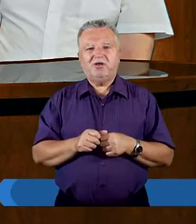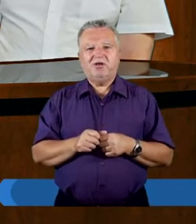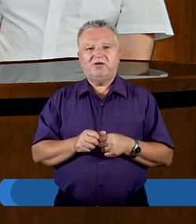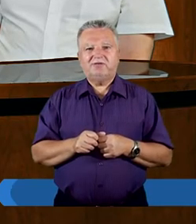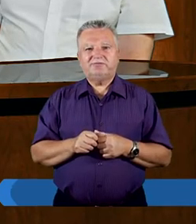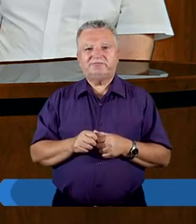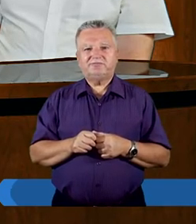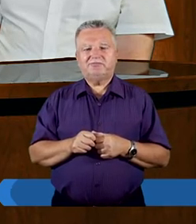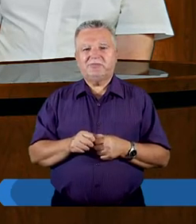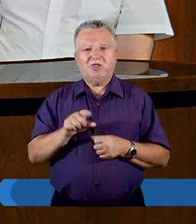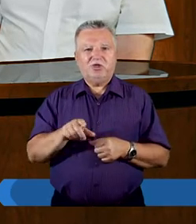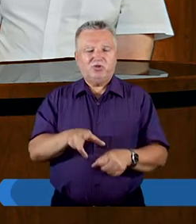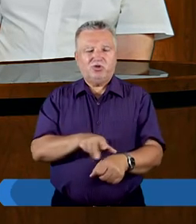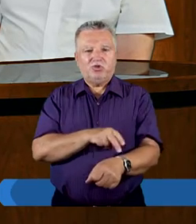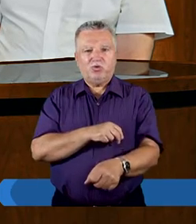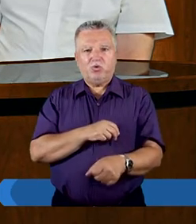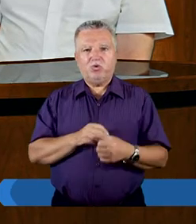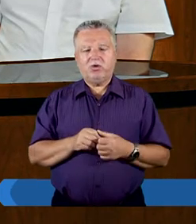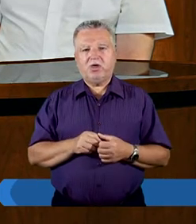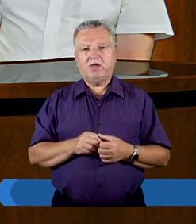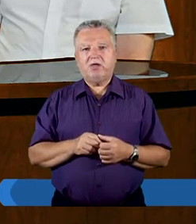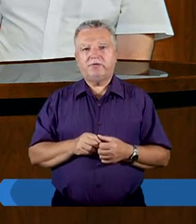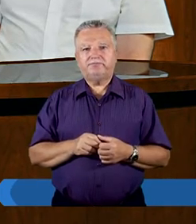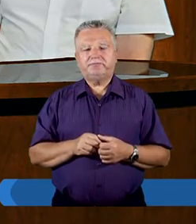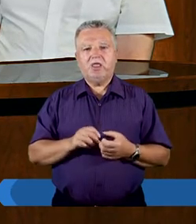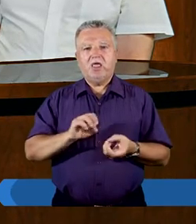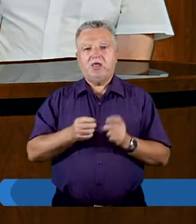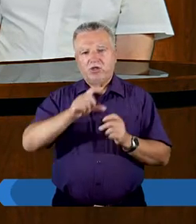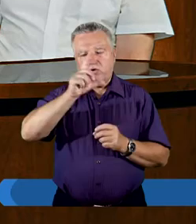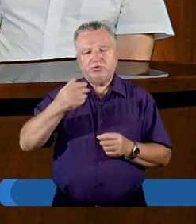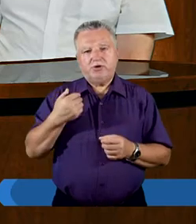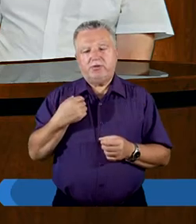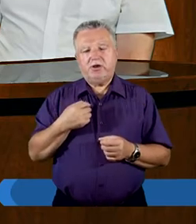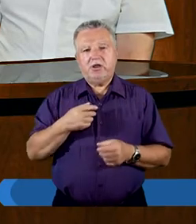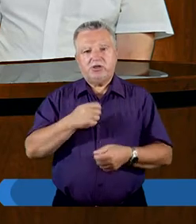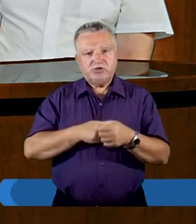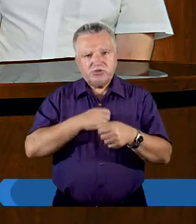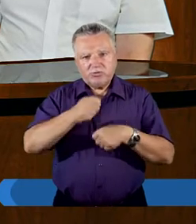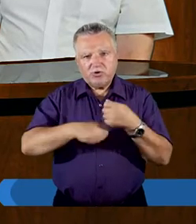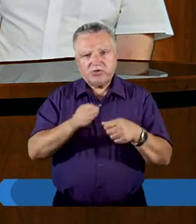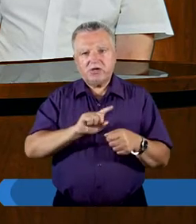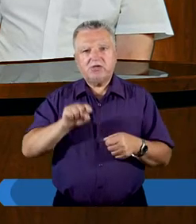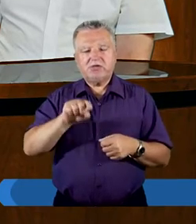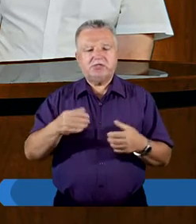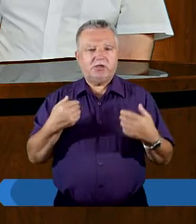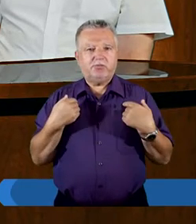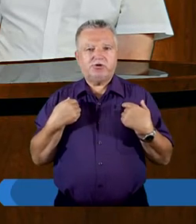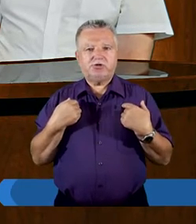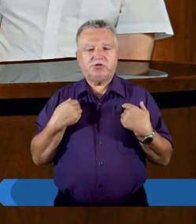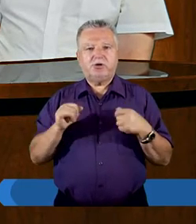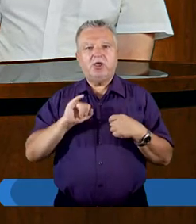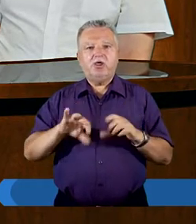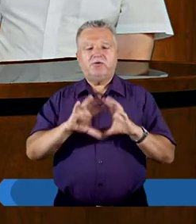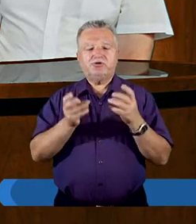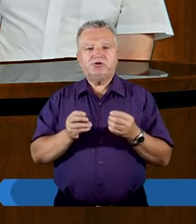ale chodziło mi o to, Mariusz, że w jakiś sposób, kiedy ludzie byli bardzo związani z tym życiem, i